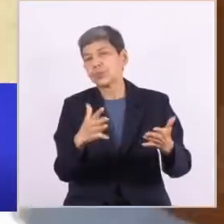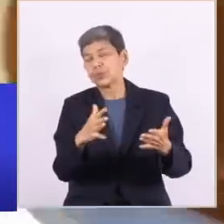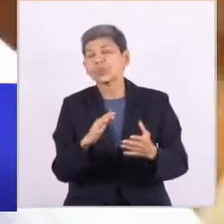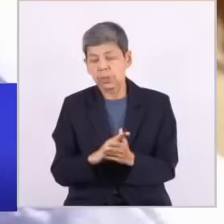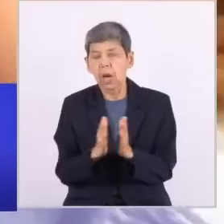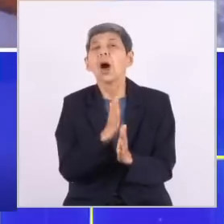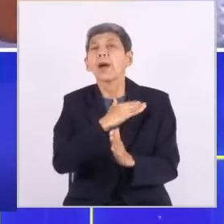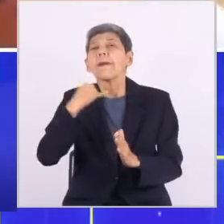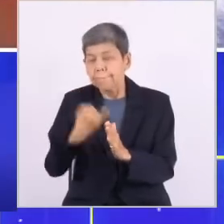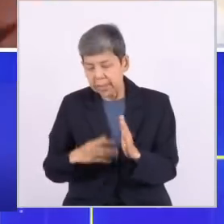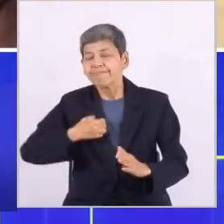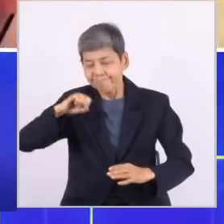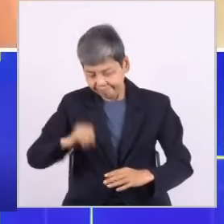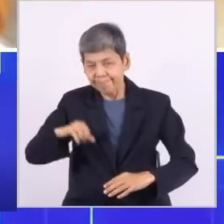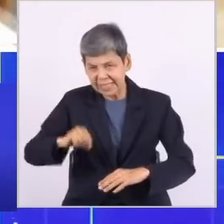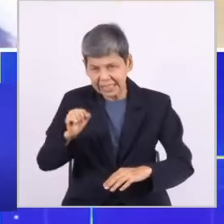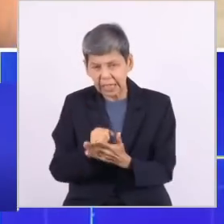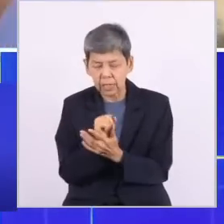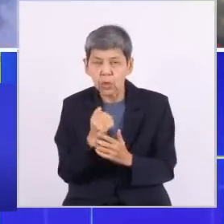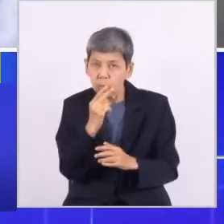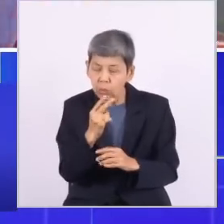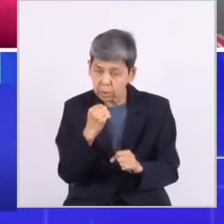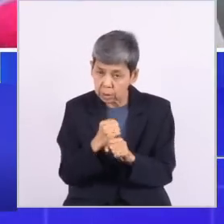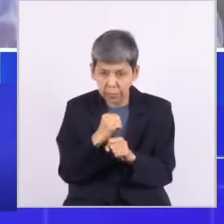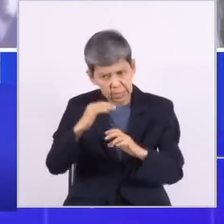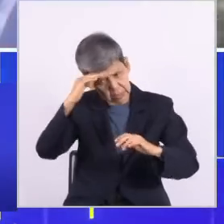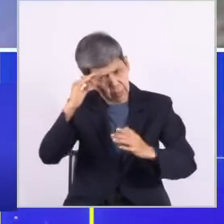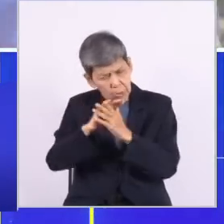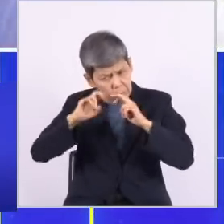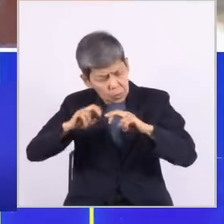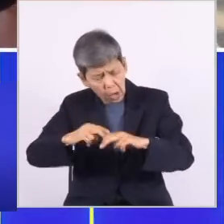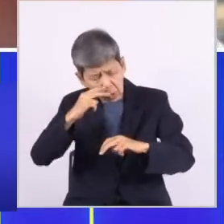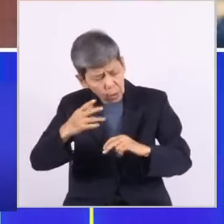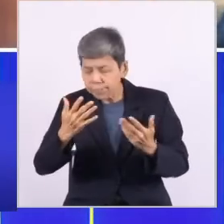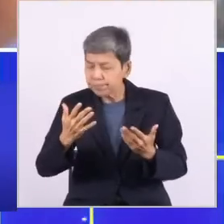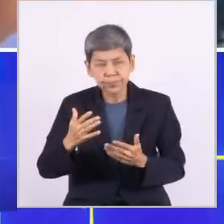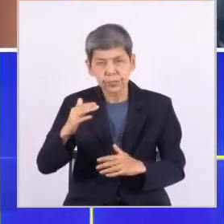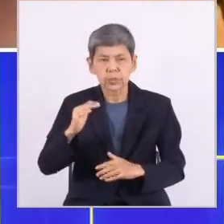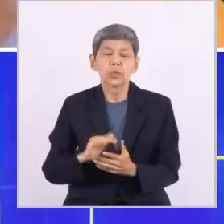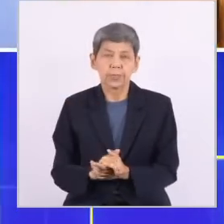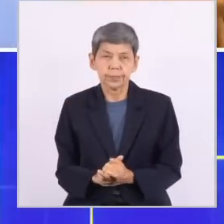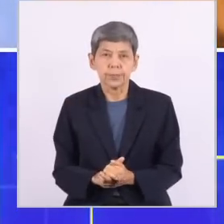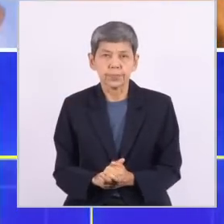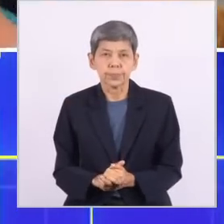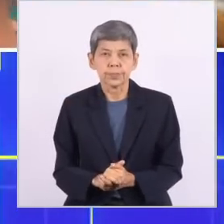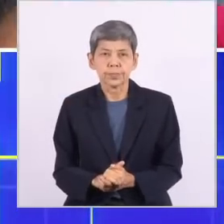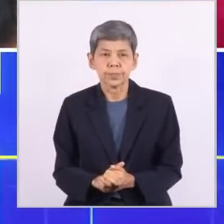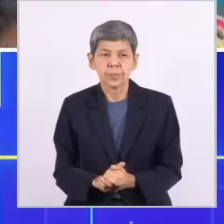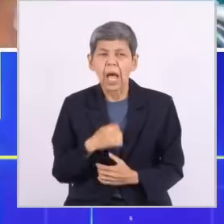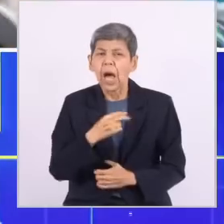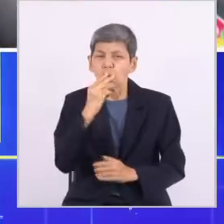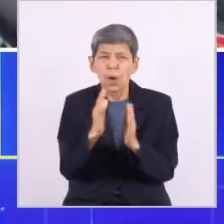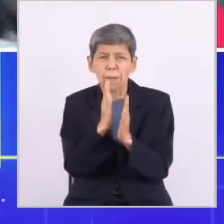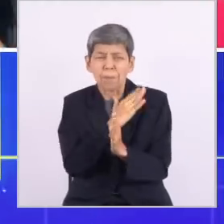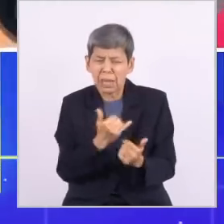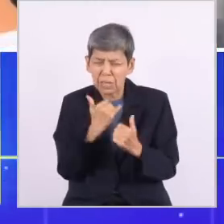นะครับซึ่งก็บอกว่าใช่ก็จะขั้นตอนก็จะมีการสืบสวนสอบสวนในเชิงลึกกันต่อไปตำรวจบอกแบบนี ้ต้องบอกว่าข่าววงการสงฆ์เนี่ย